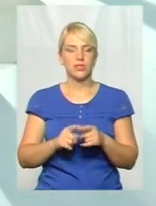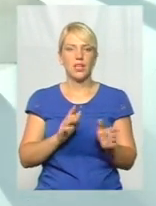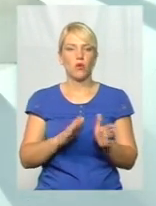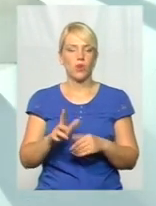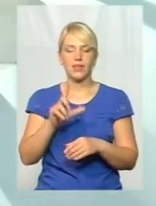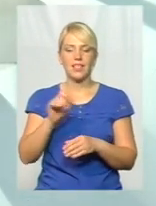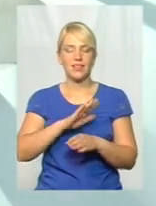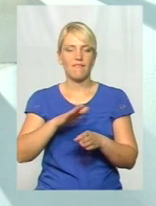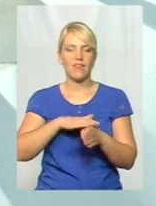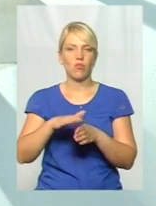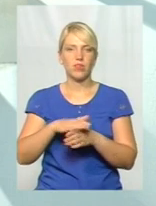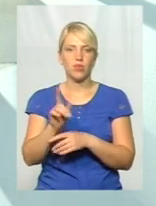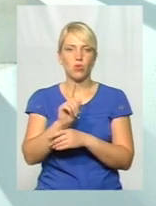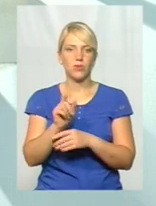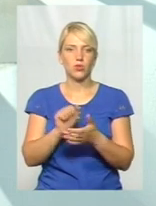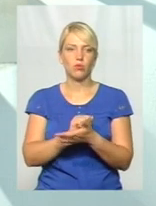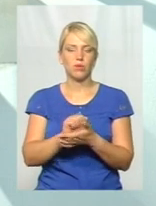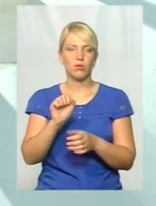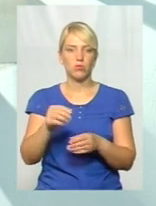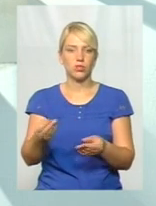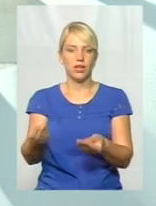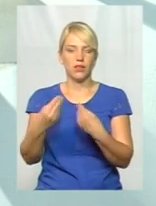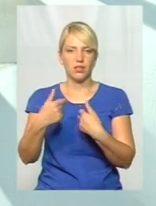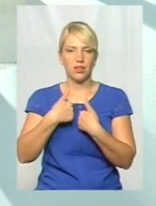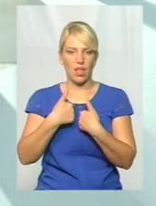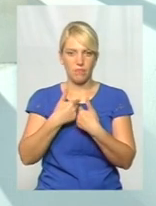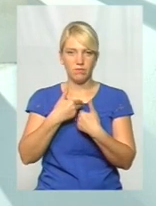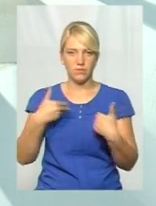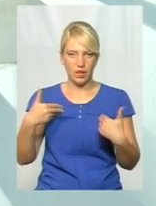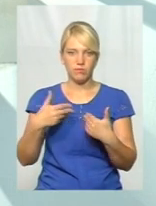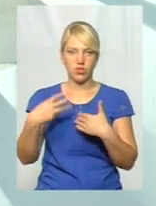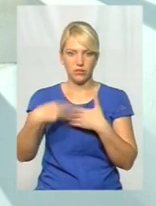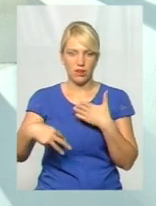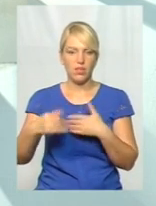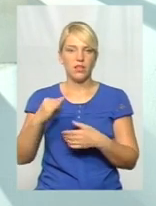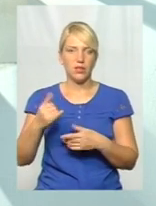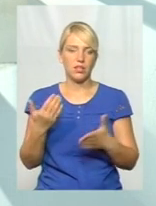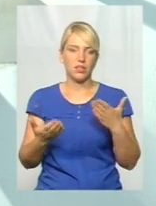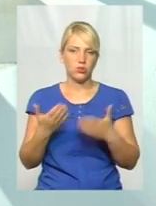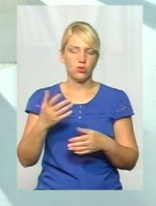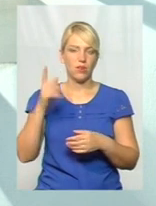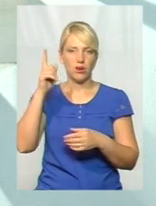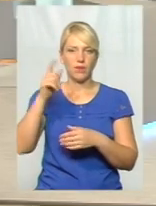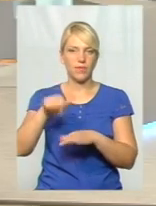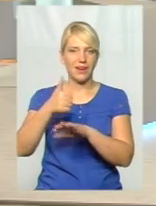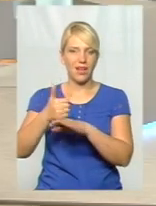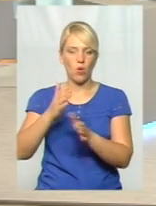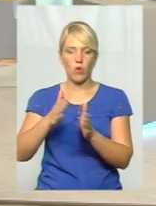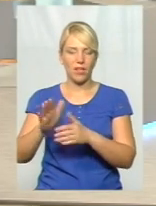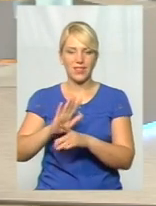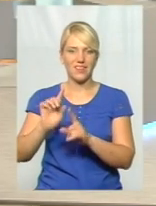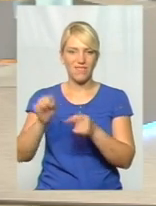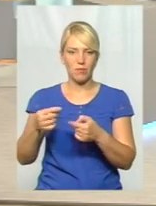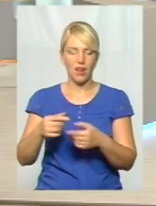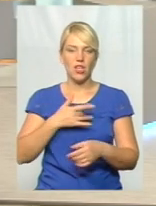за невиконання нормативних документів може накласти на штрафні санкції. Тобто, поки регулятор нас не вимагає